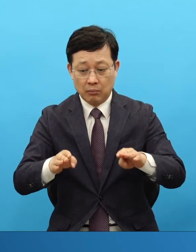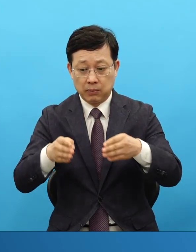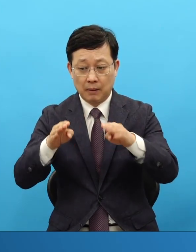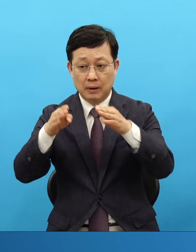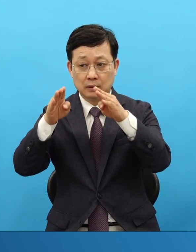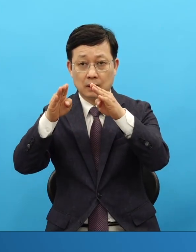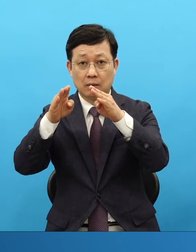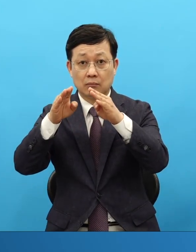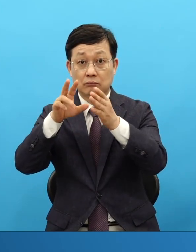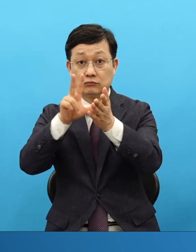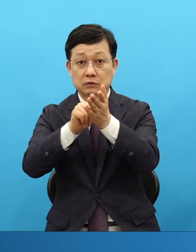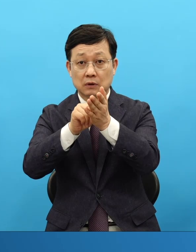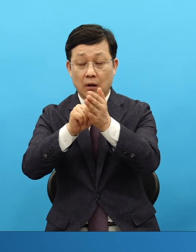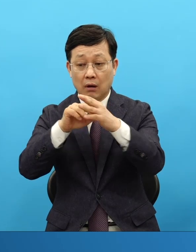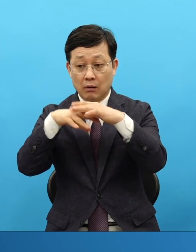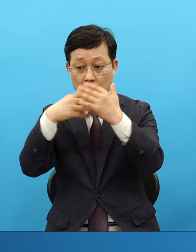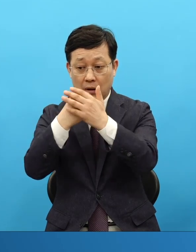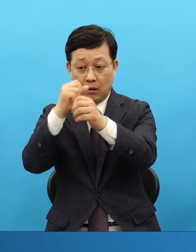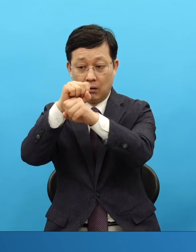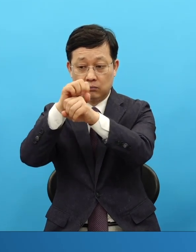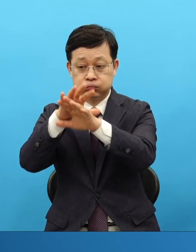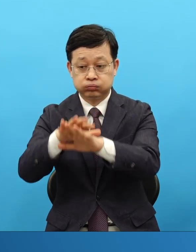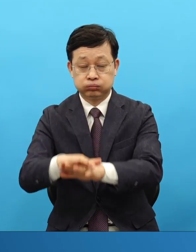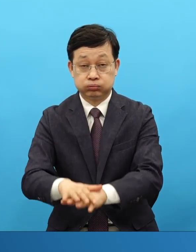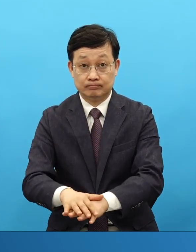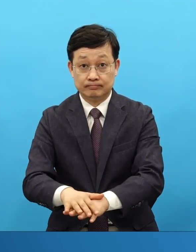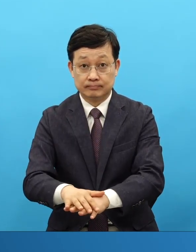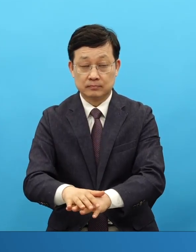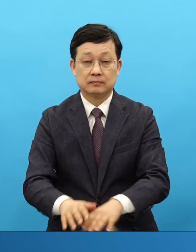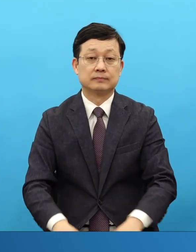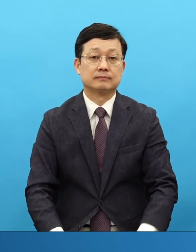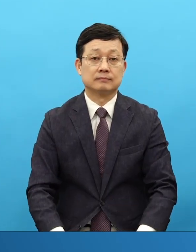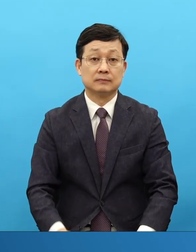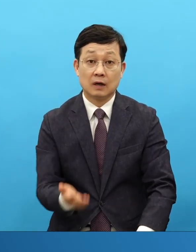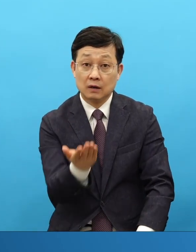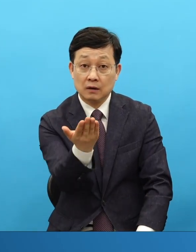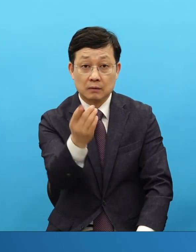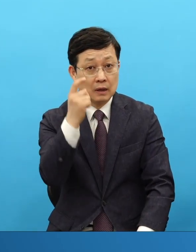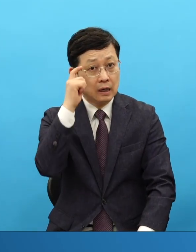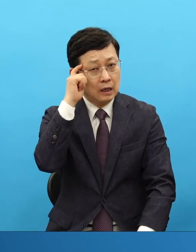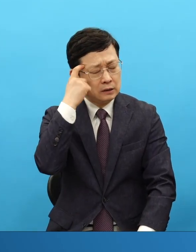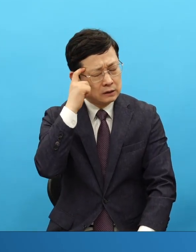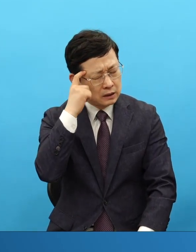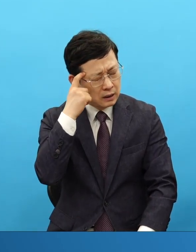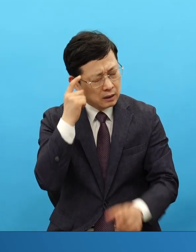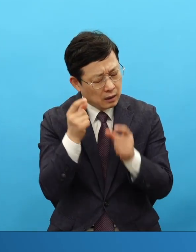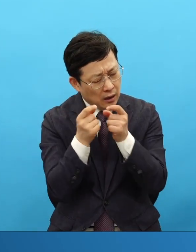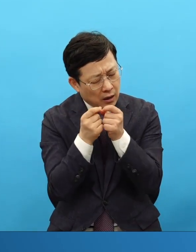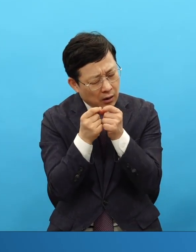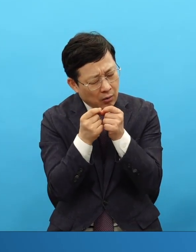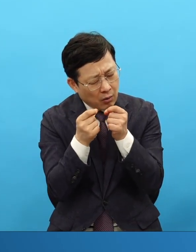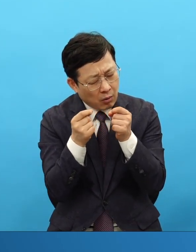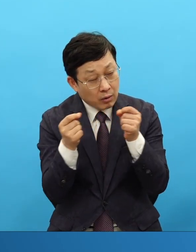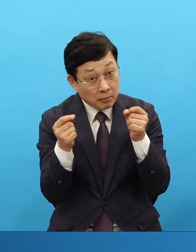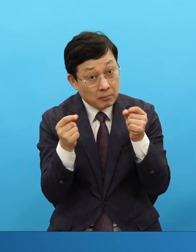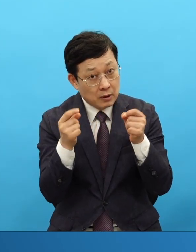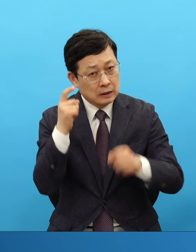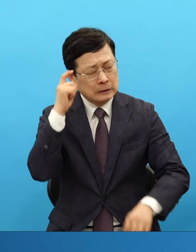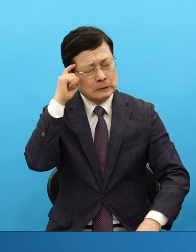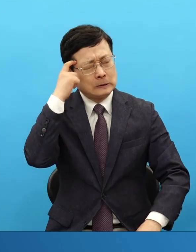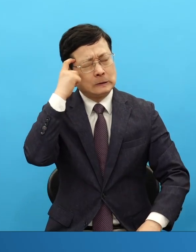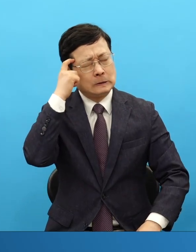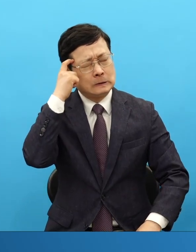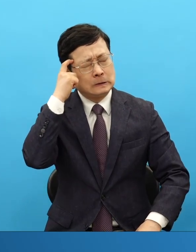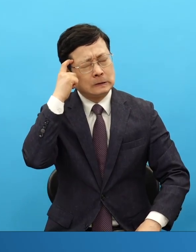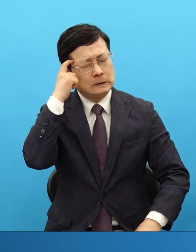무너져 본 거예요. And one day you crumble. 그런데 여러분 생각을 많이 하면요. 굉장히 머리가 기능 발달이 돼요. If you have a